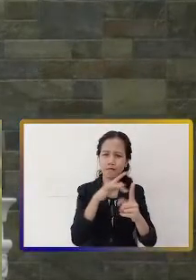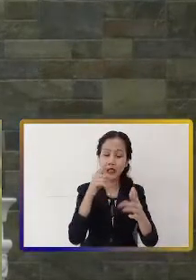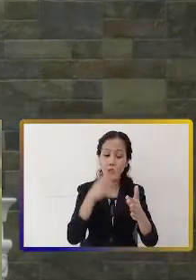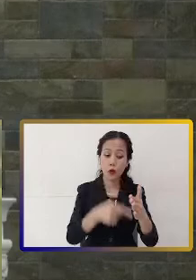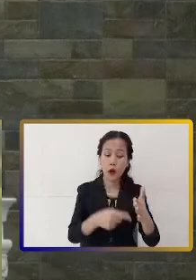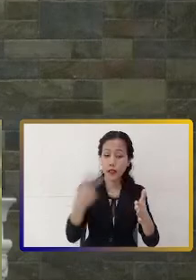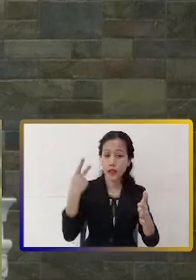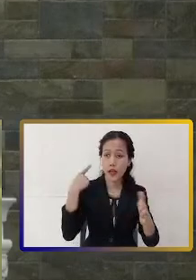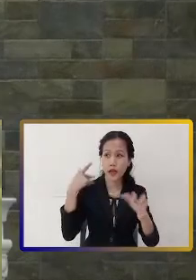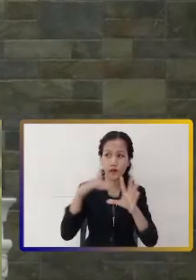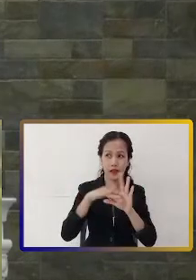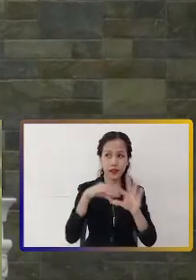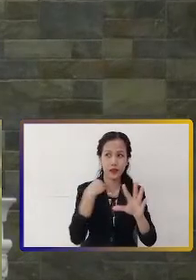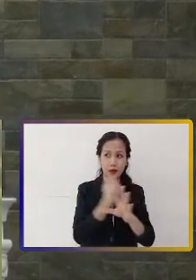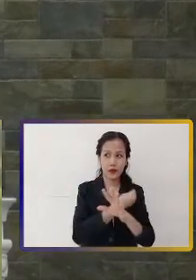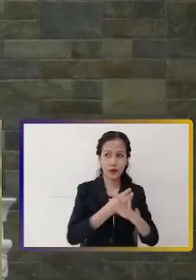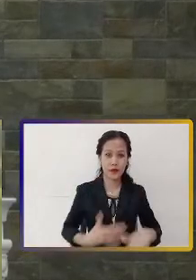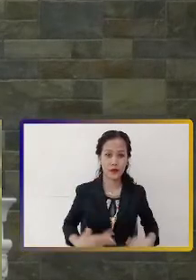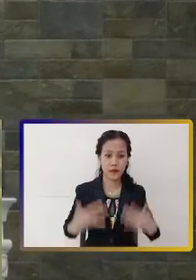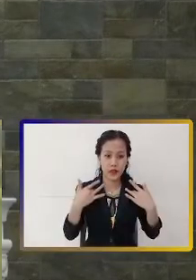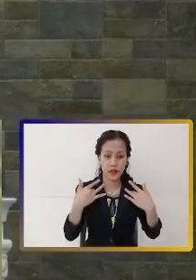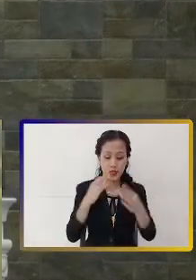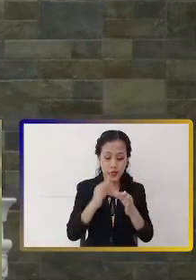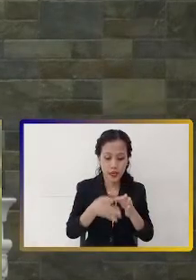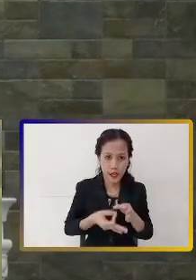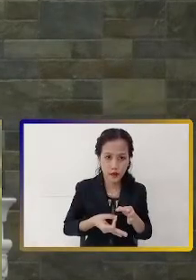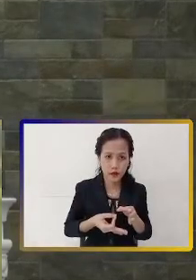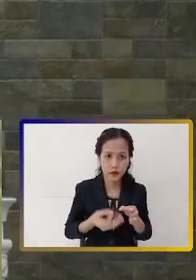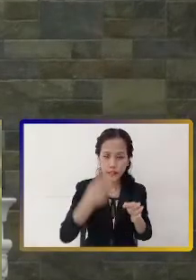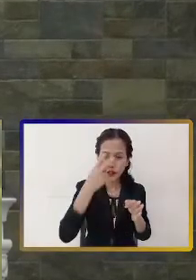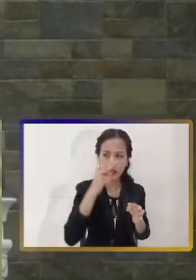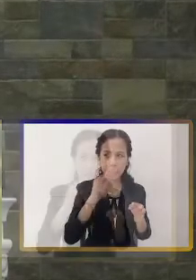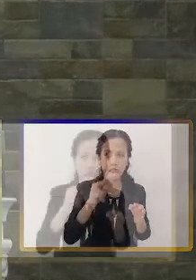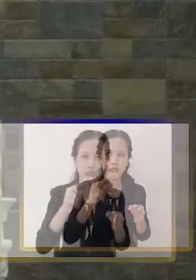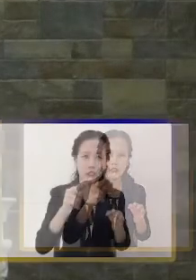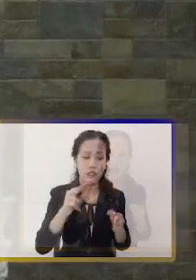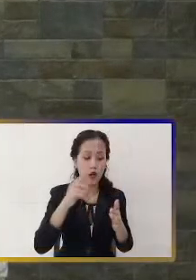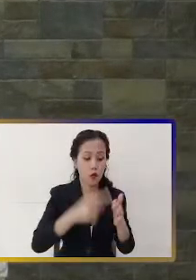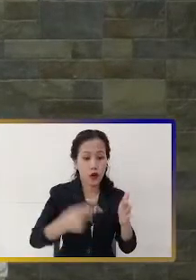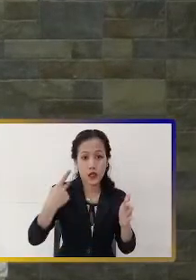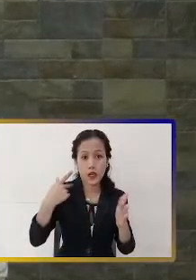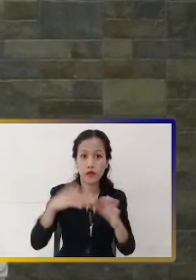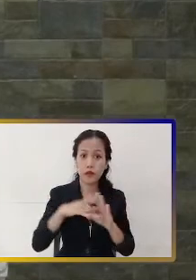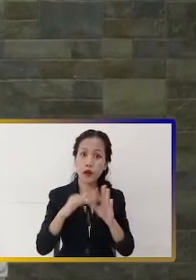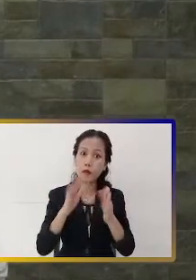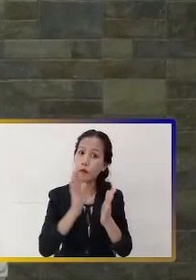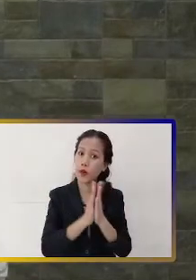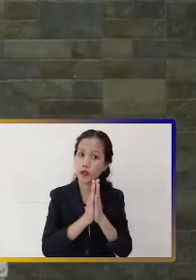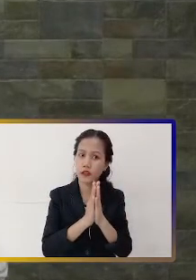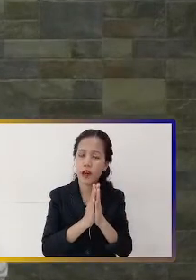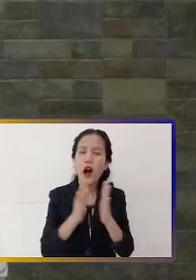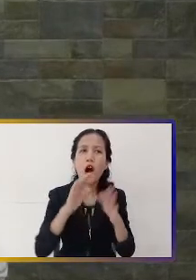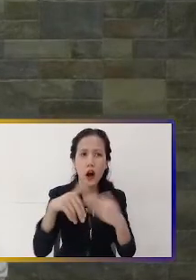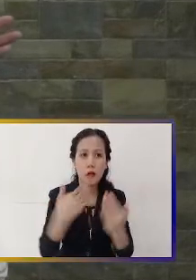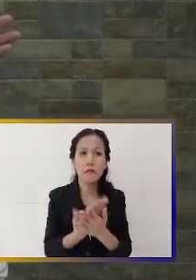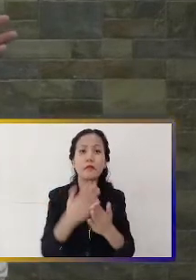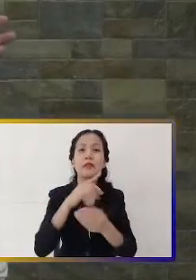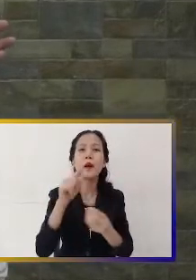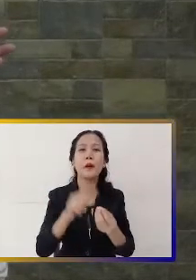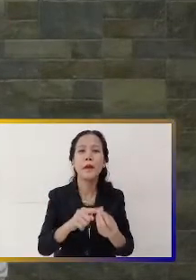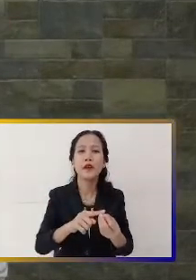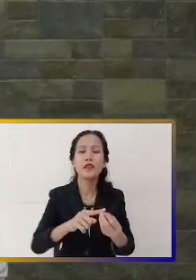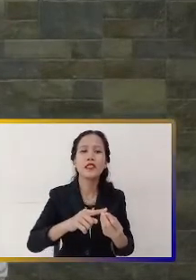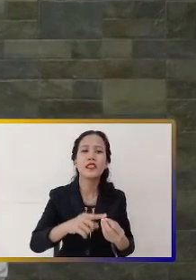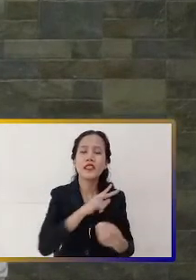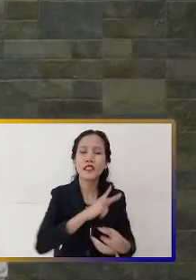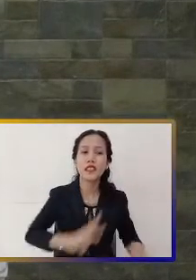panalangin? Pag tinignan ng Diyos ang contents ng panalangin ni Solomon, it's all about the kingdom of God. It's all about His kingdom.